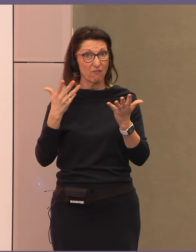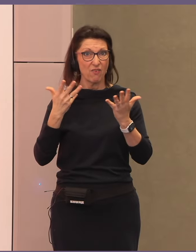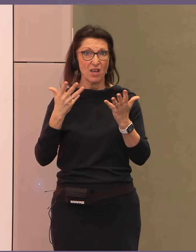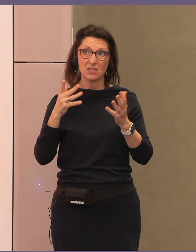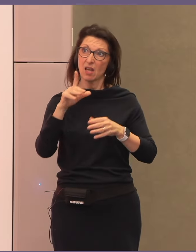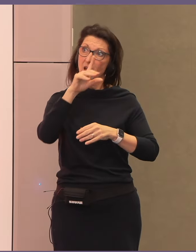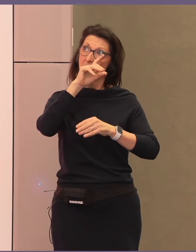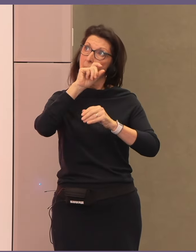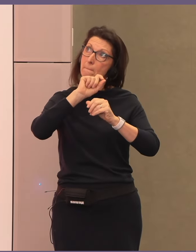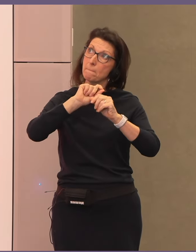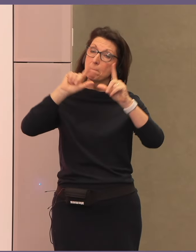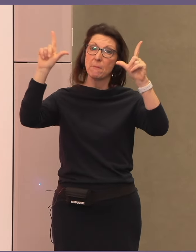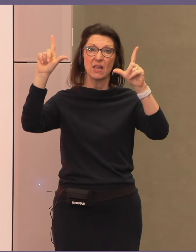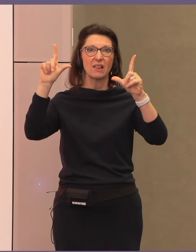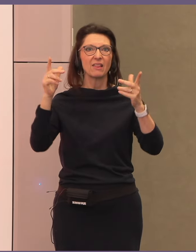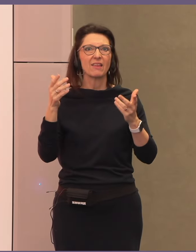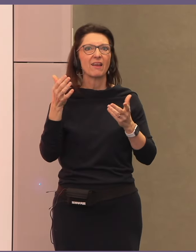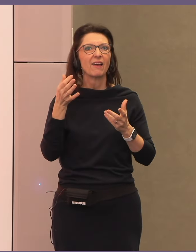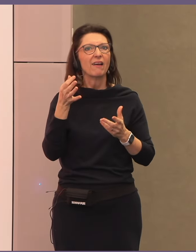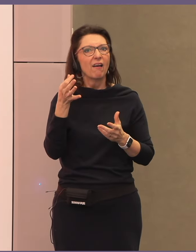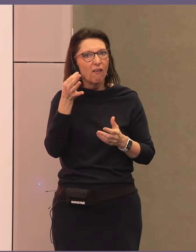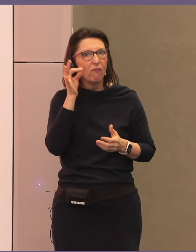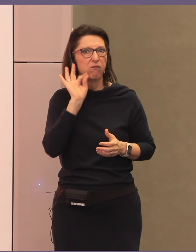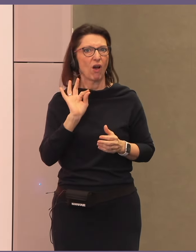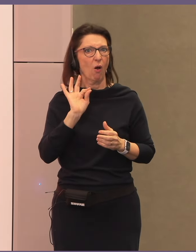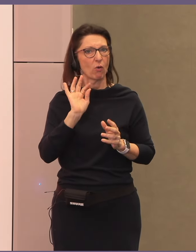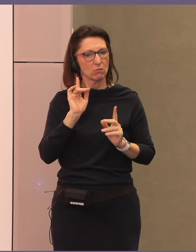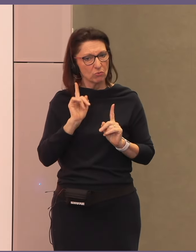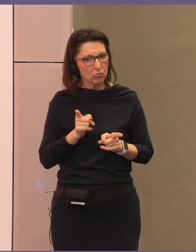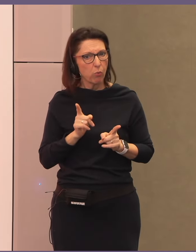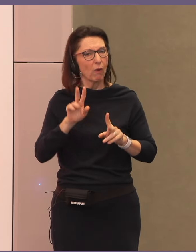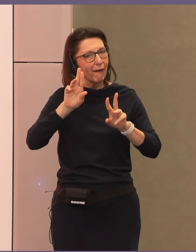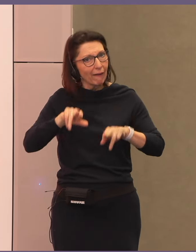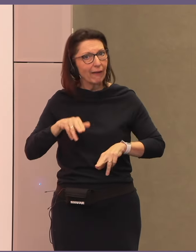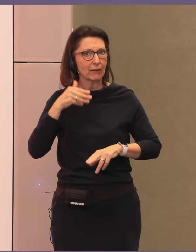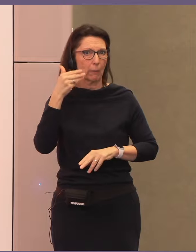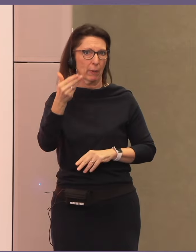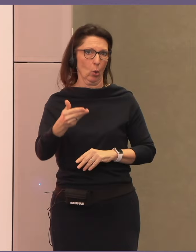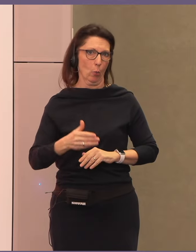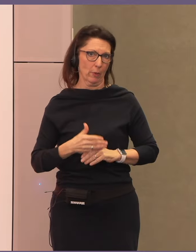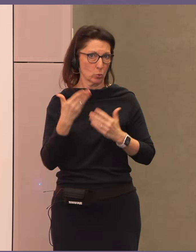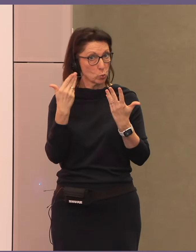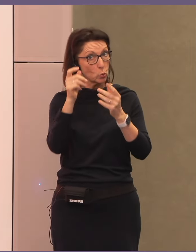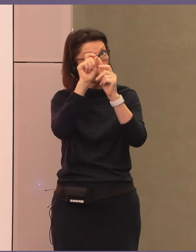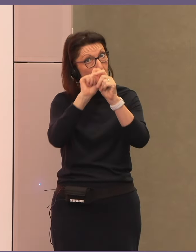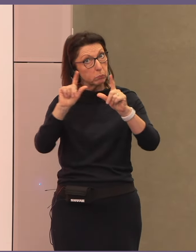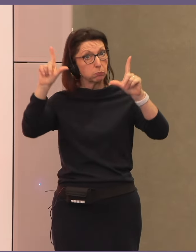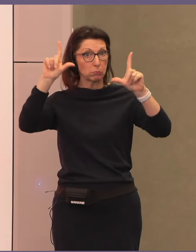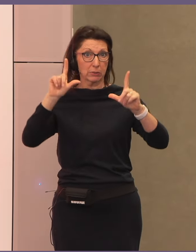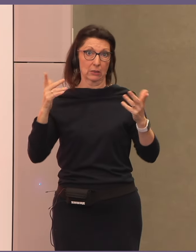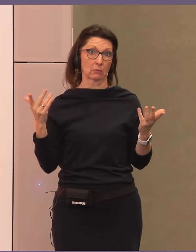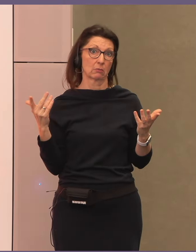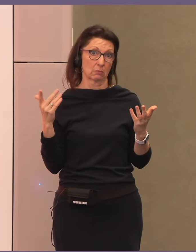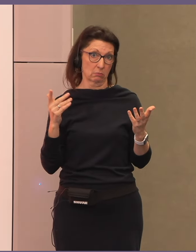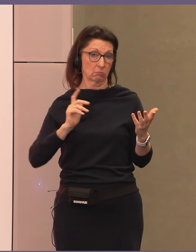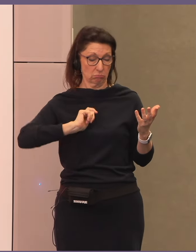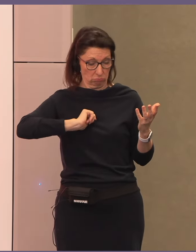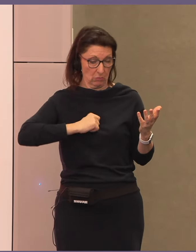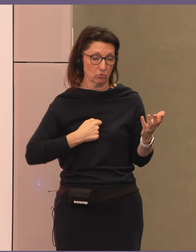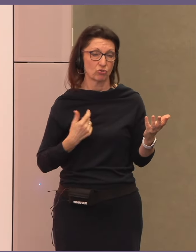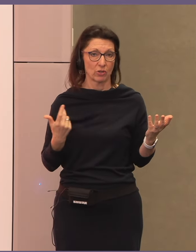Sicherheit, des diesem mittlerweile auch breit akzeptierten